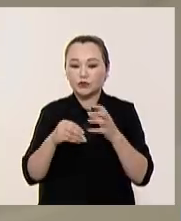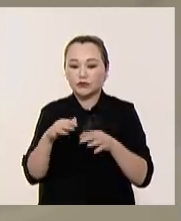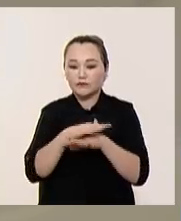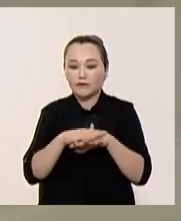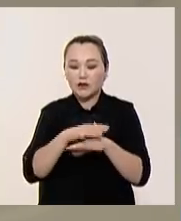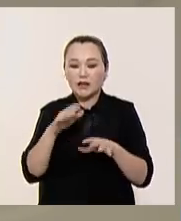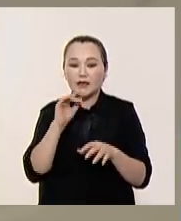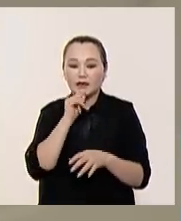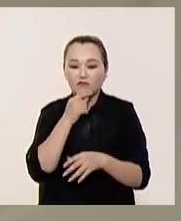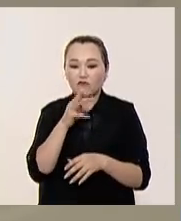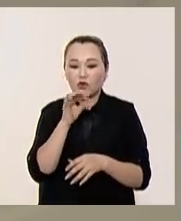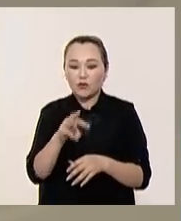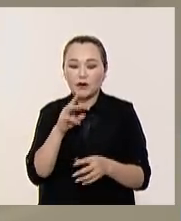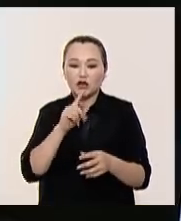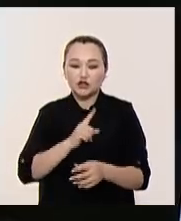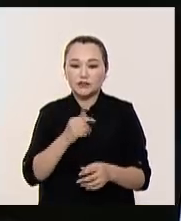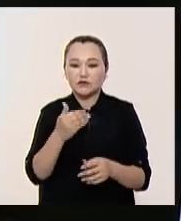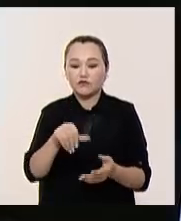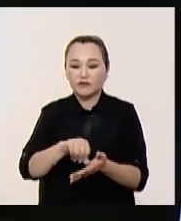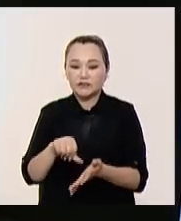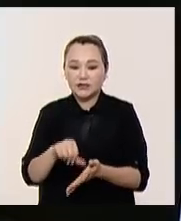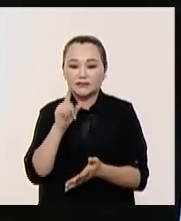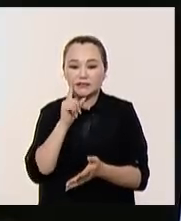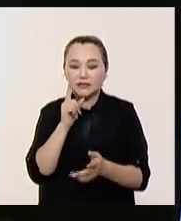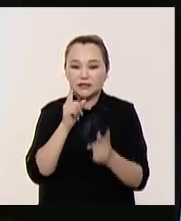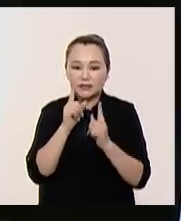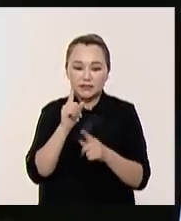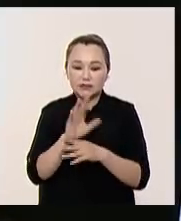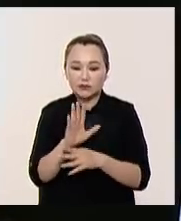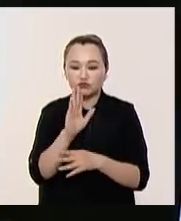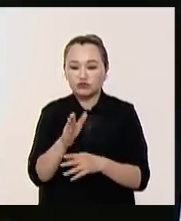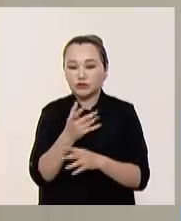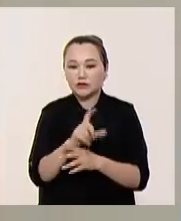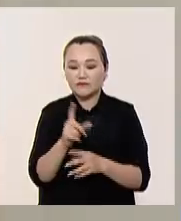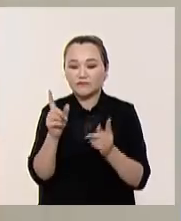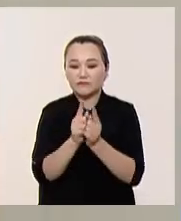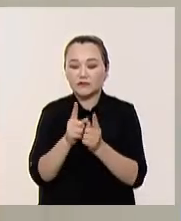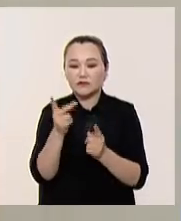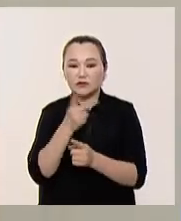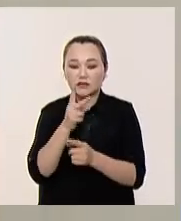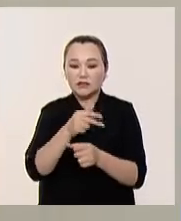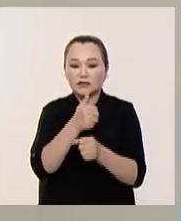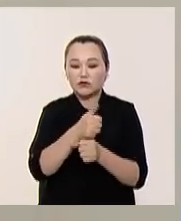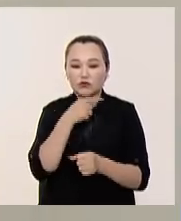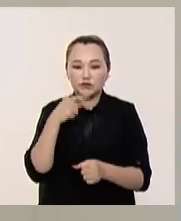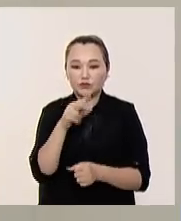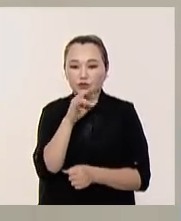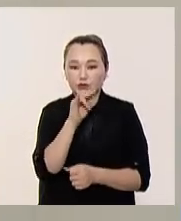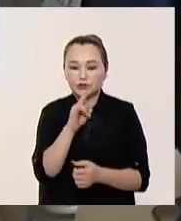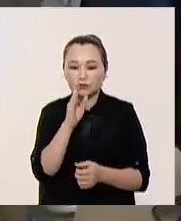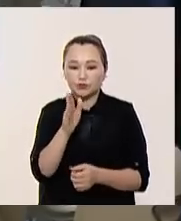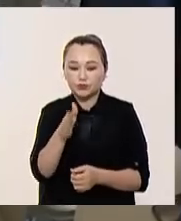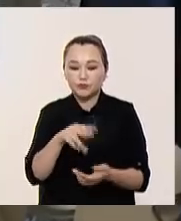экономического форума. Ожидается его выступление на сессии. Также запланирована двусторонняя встреча с российским лидером Владимиром